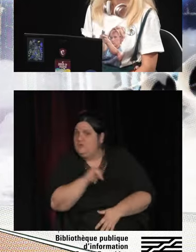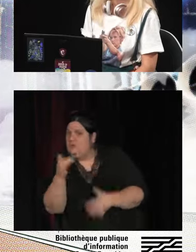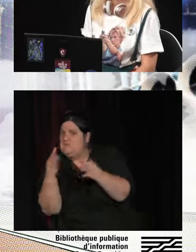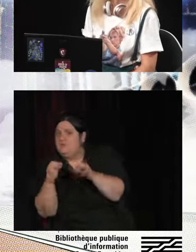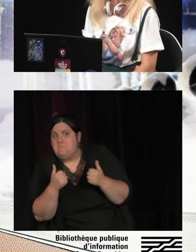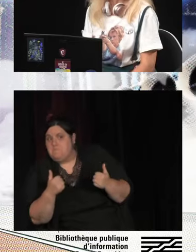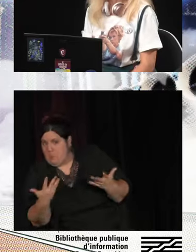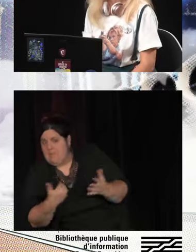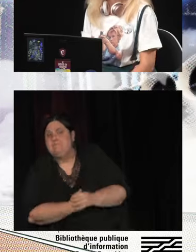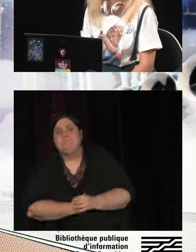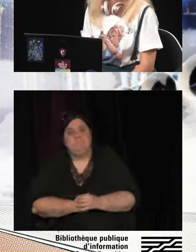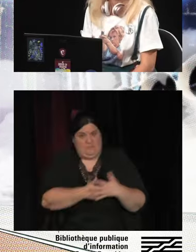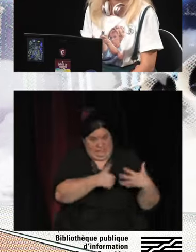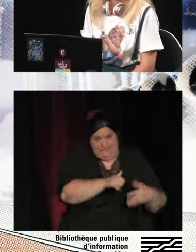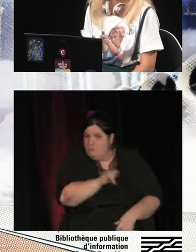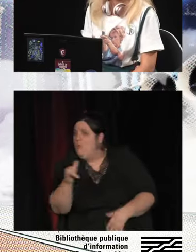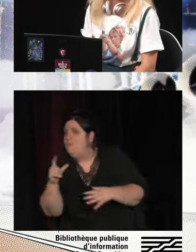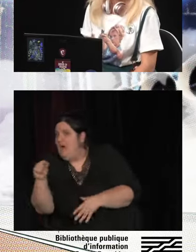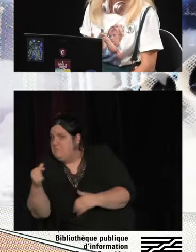20? Là, déjà, il y en a un.